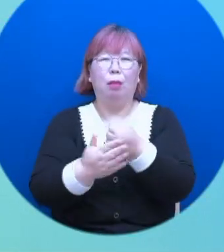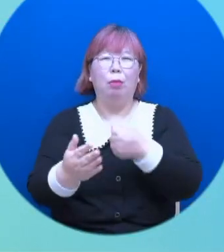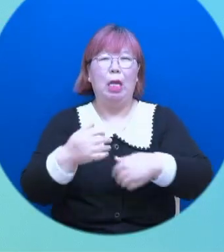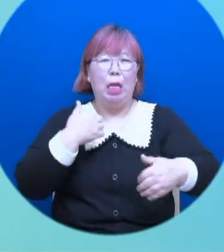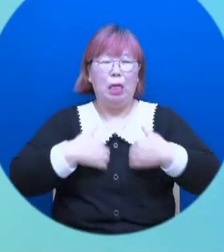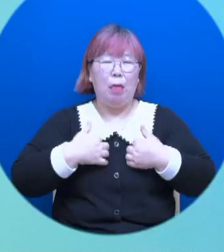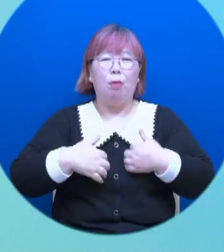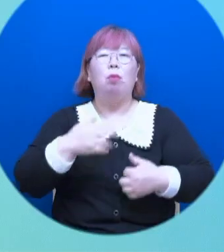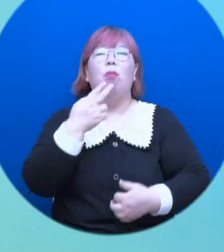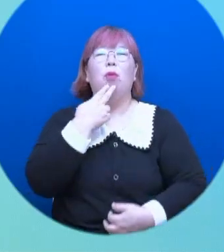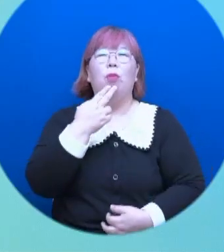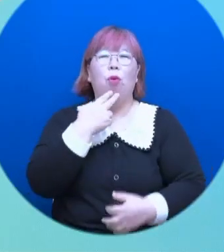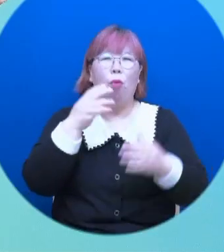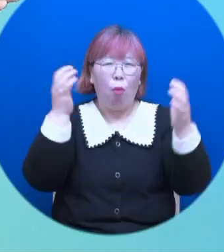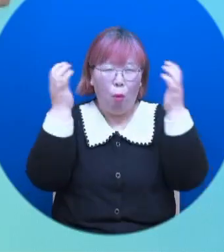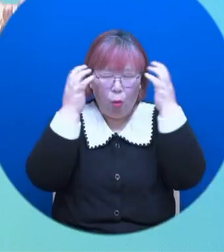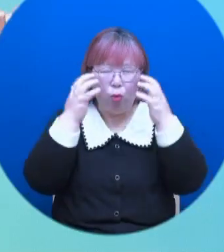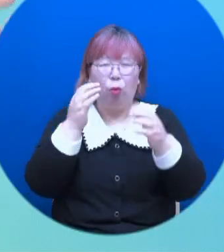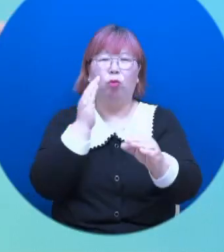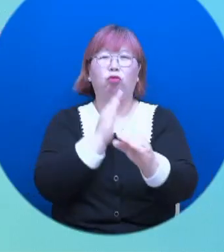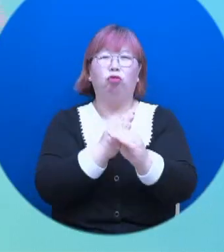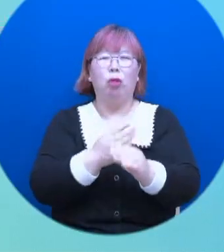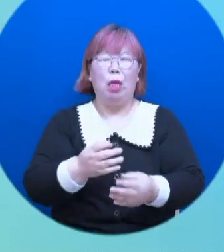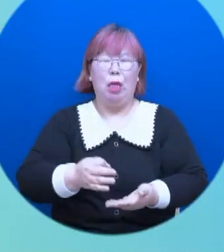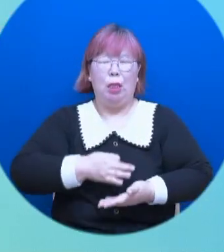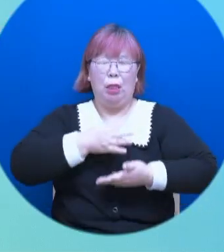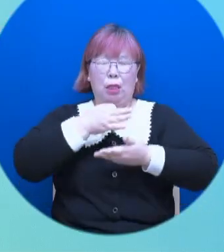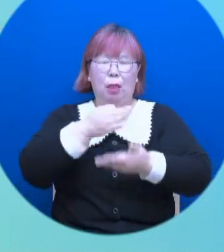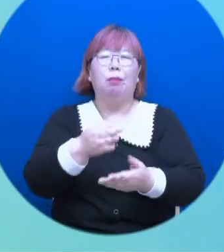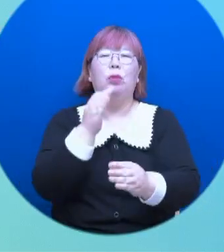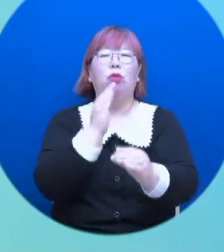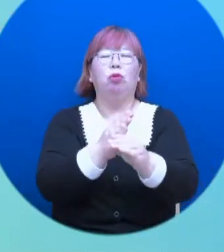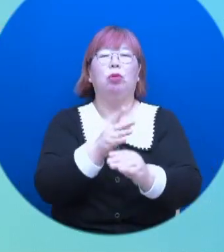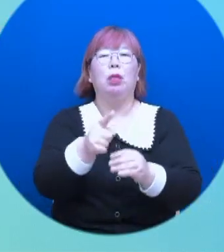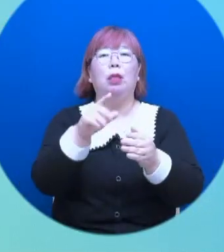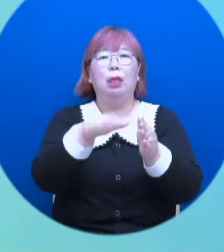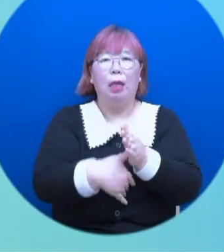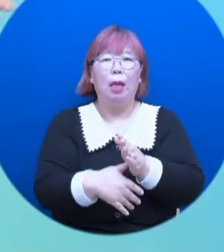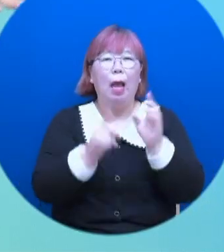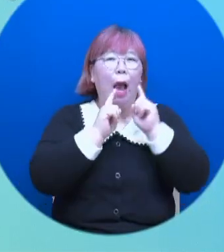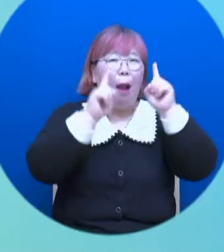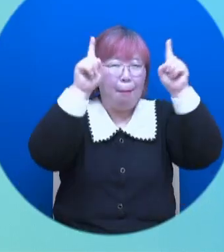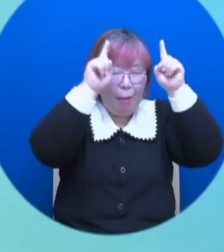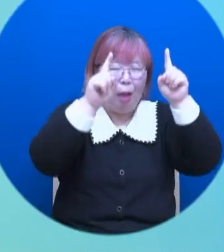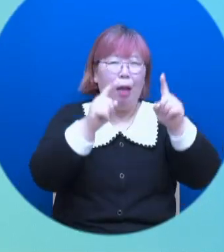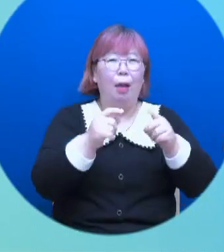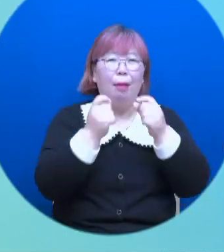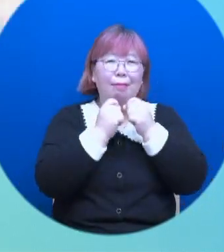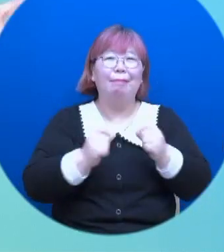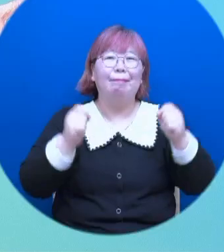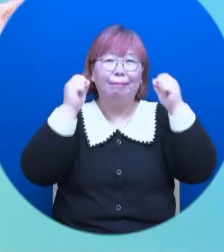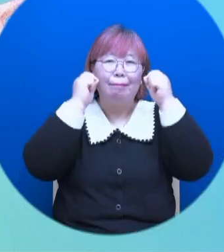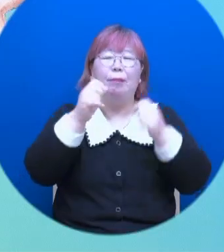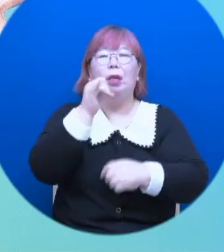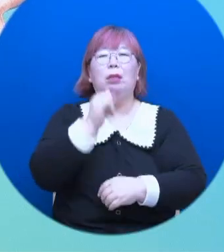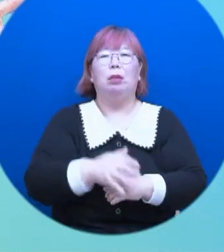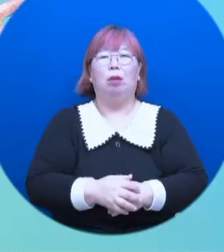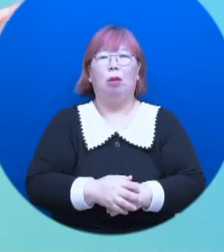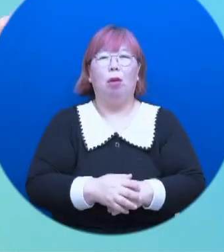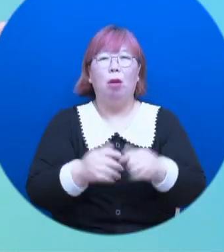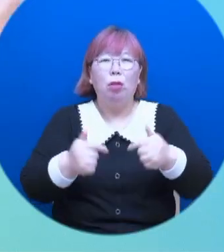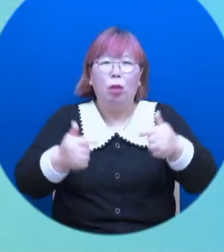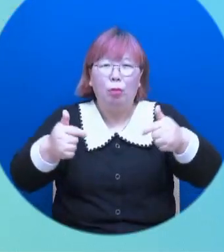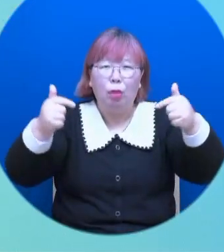고통 가운데 절망하며 신음하고 있습니다. 이때 악마가, 사탄이 미소 짓고 있어요. 점점